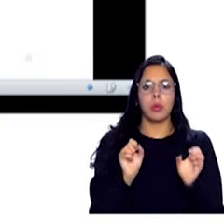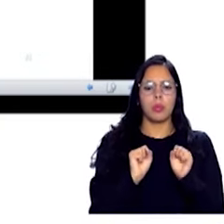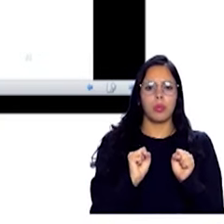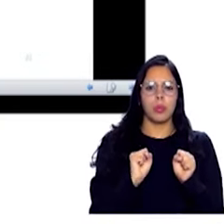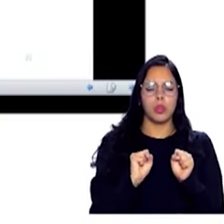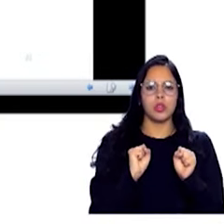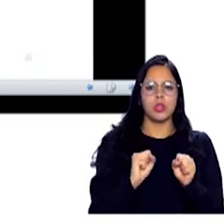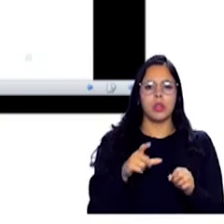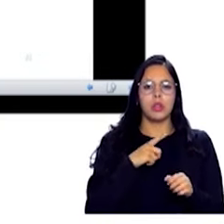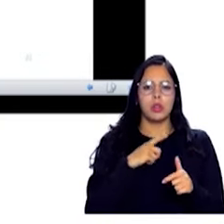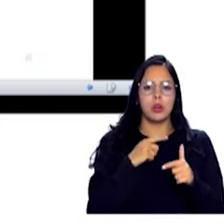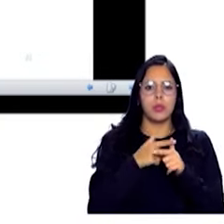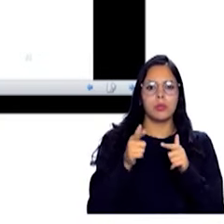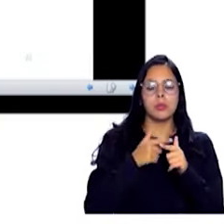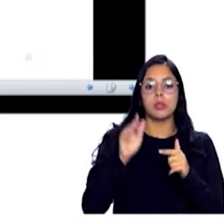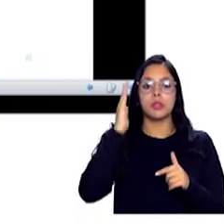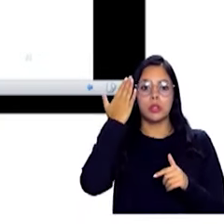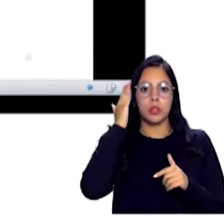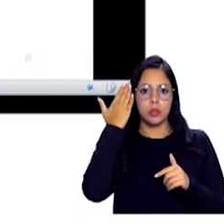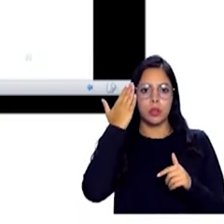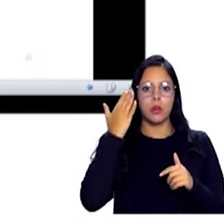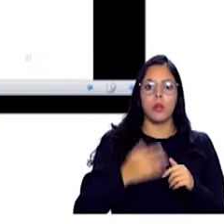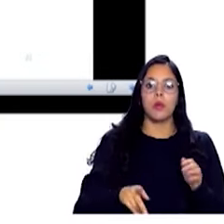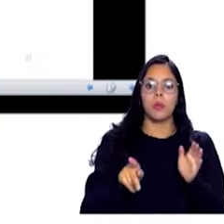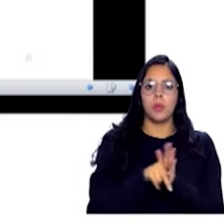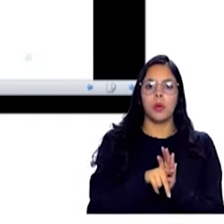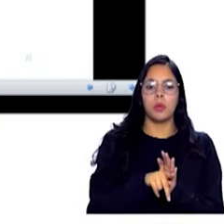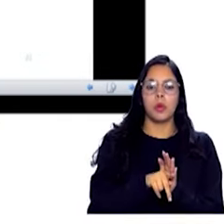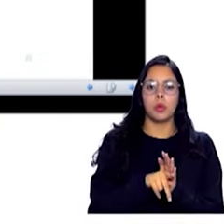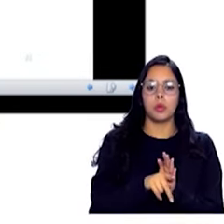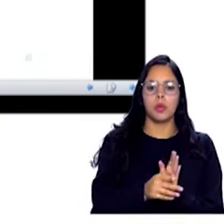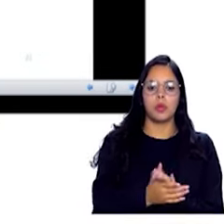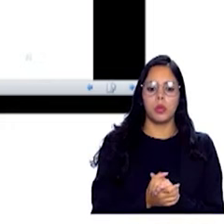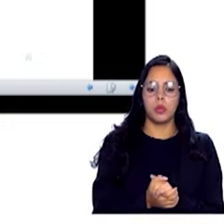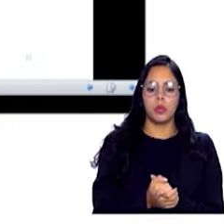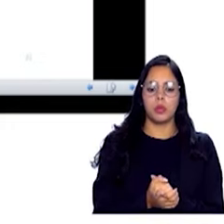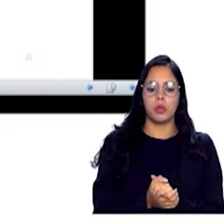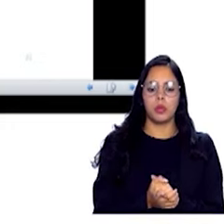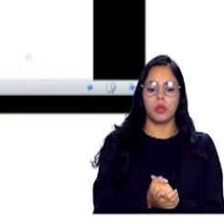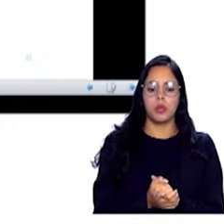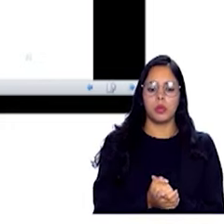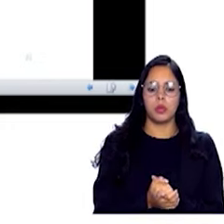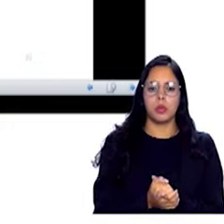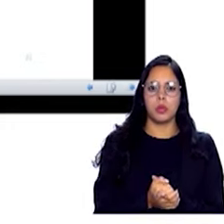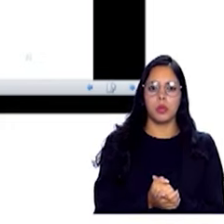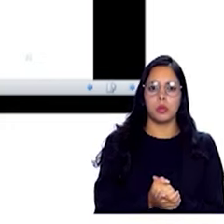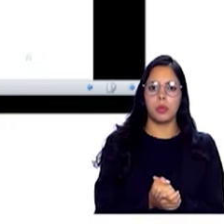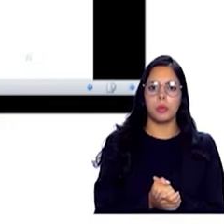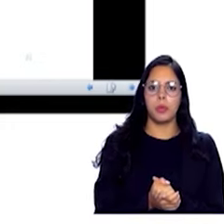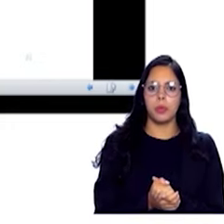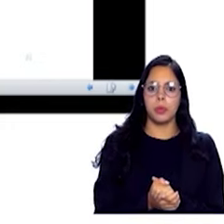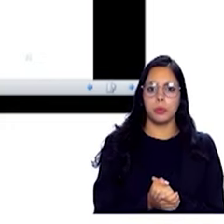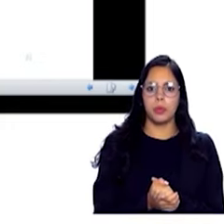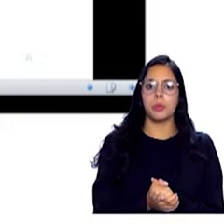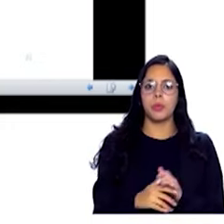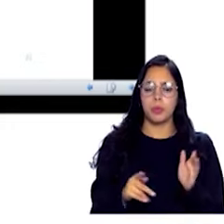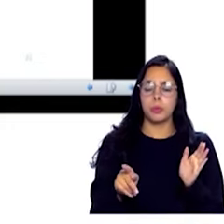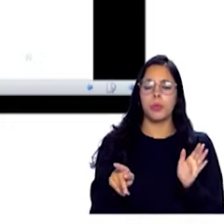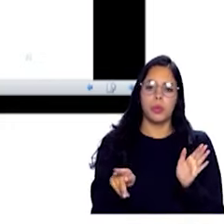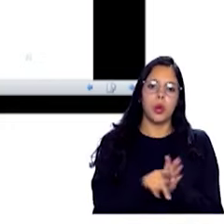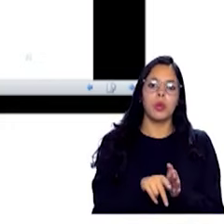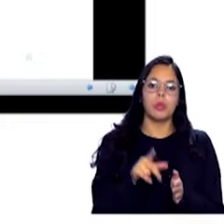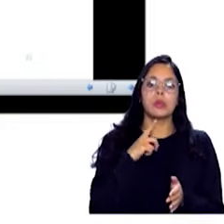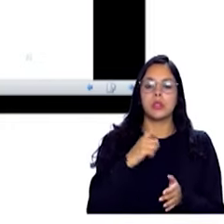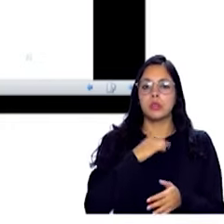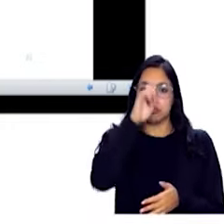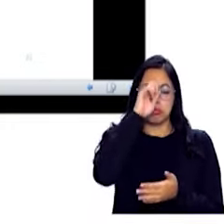lasciano una Grande discrezionalità soprattutto AL primo Presidente Della corte di cassazione al quale come dir tra breve spetta in